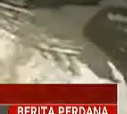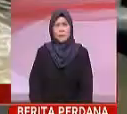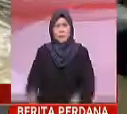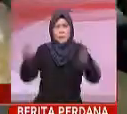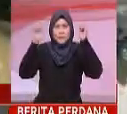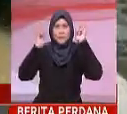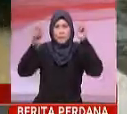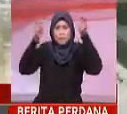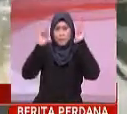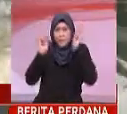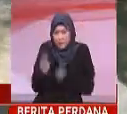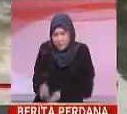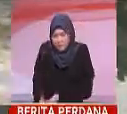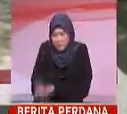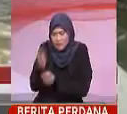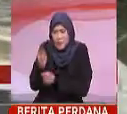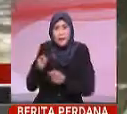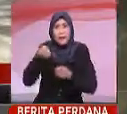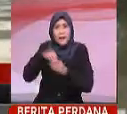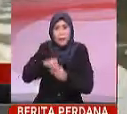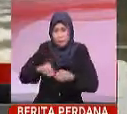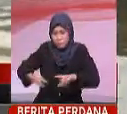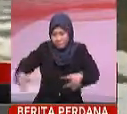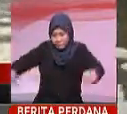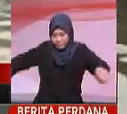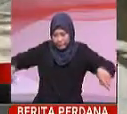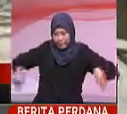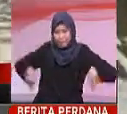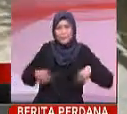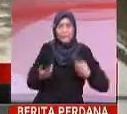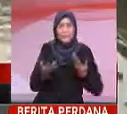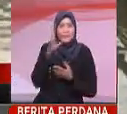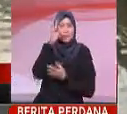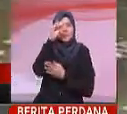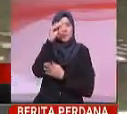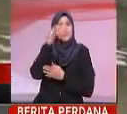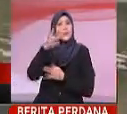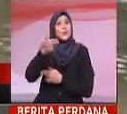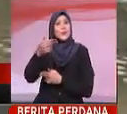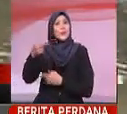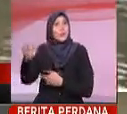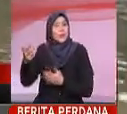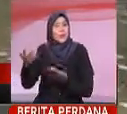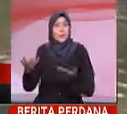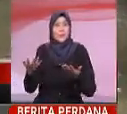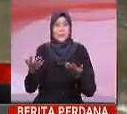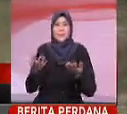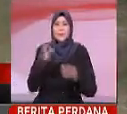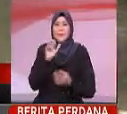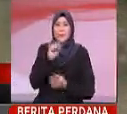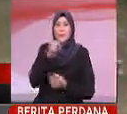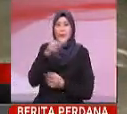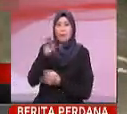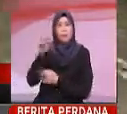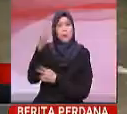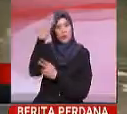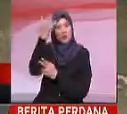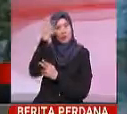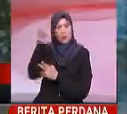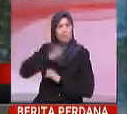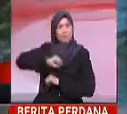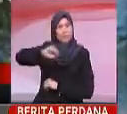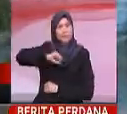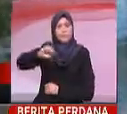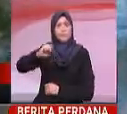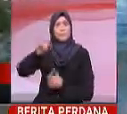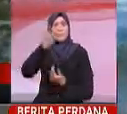Mandi dan memancing dalam lopak digenangi air, itu tindakan seorang lelaki di Indonesia, Ahmad Ohan, sebagai tanda protes terhadap pihak